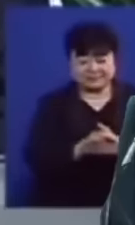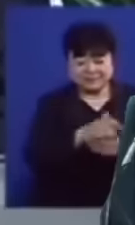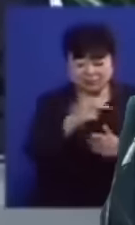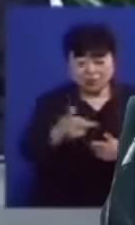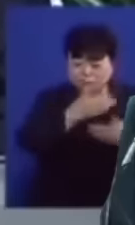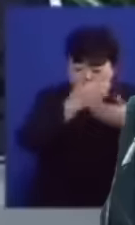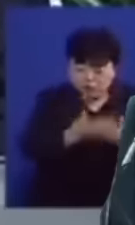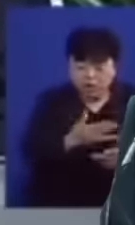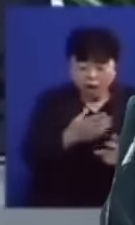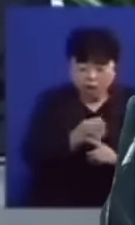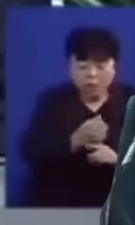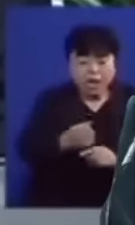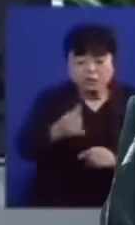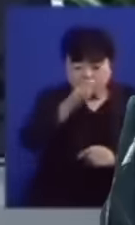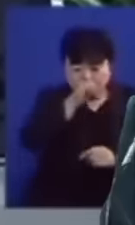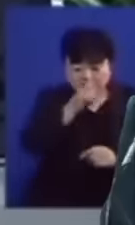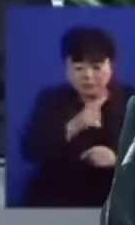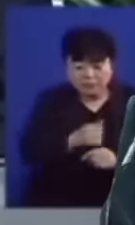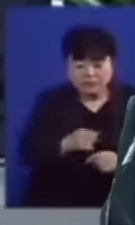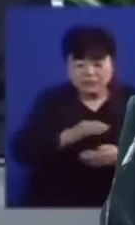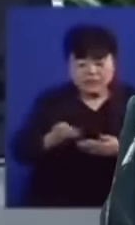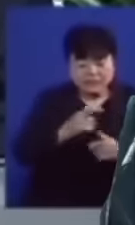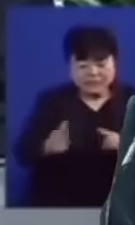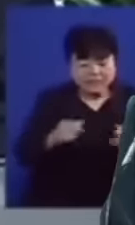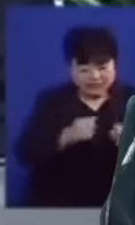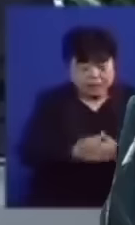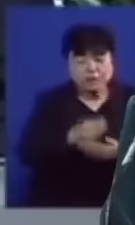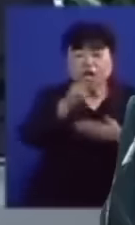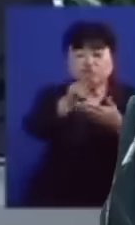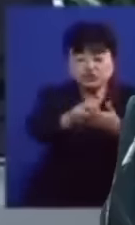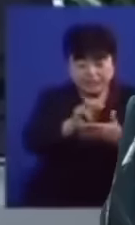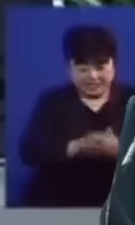너무나 귀한 보배를 가지고 있으면서 안 쓰니까 문제지.